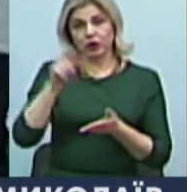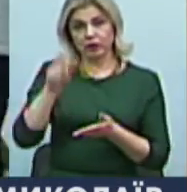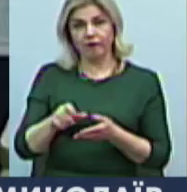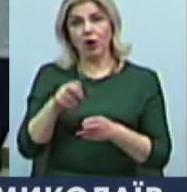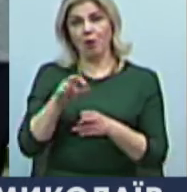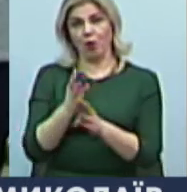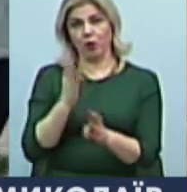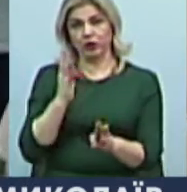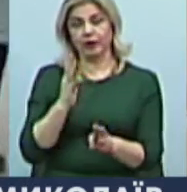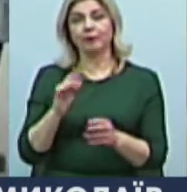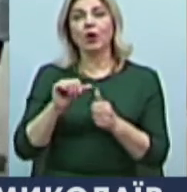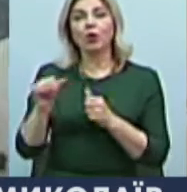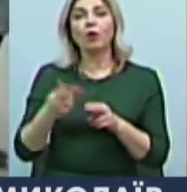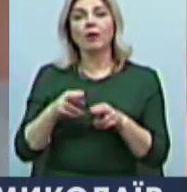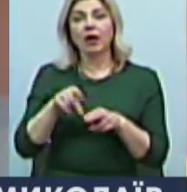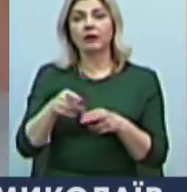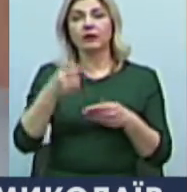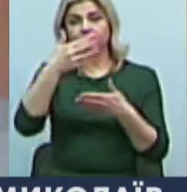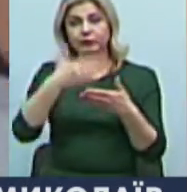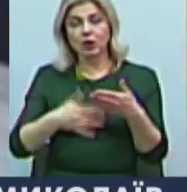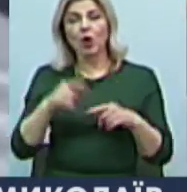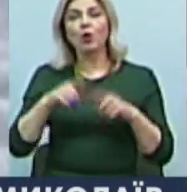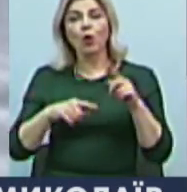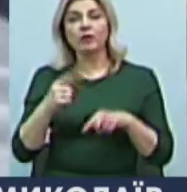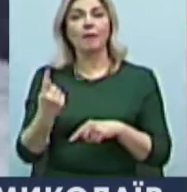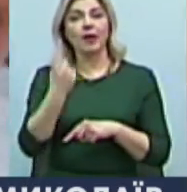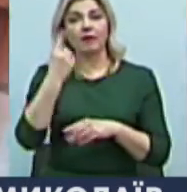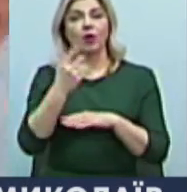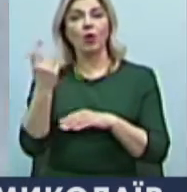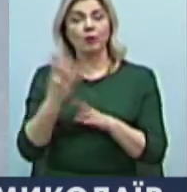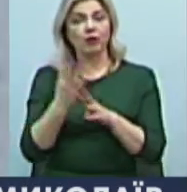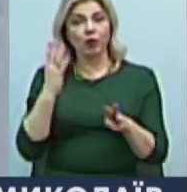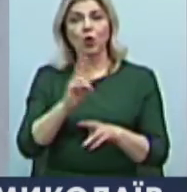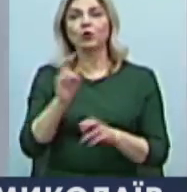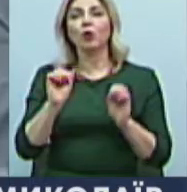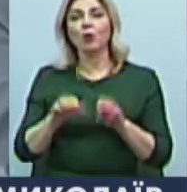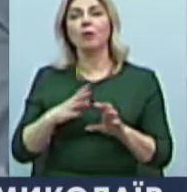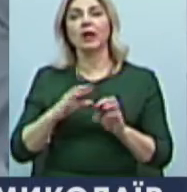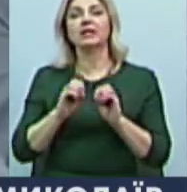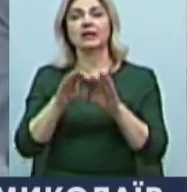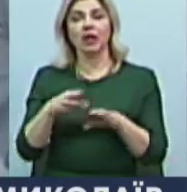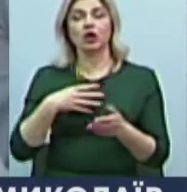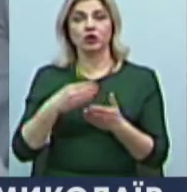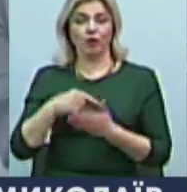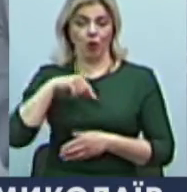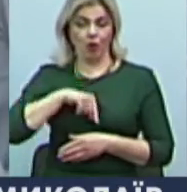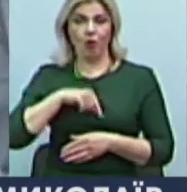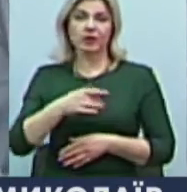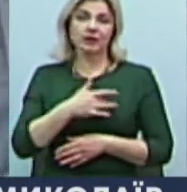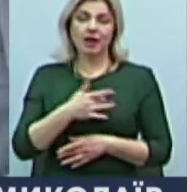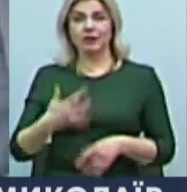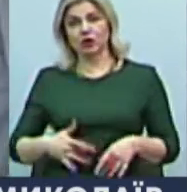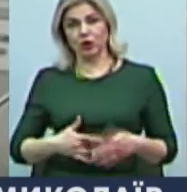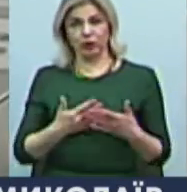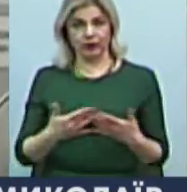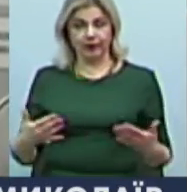черги. Окрім цього, розширено перелік родичів першої лінії, які можуть стати донорами. Додали, зокрема, двоюрідних братів, сестер, племінників.